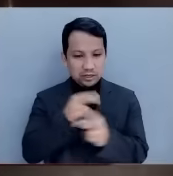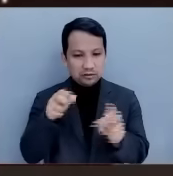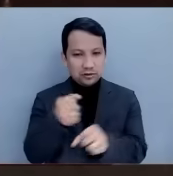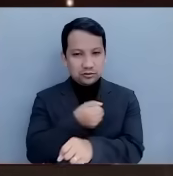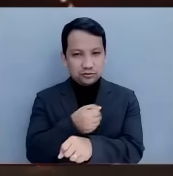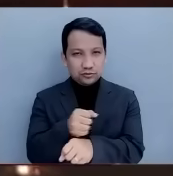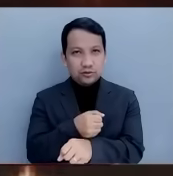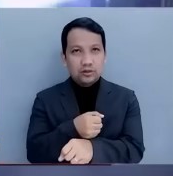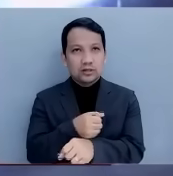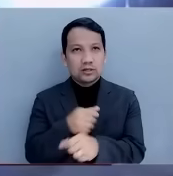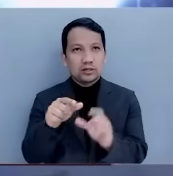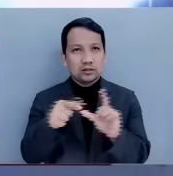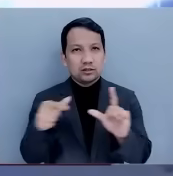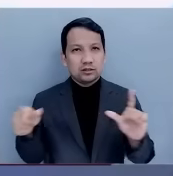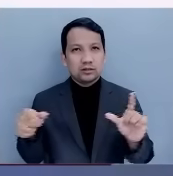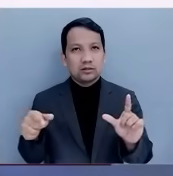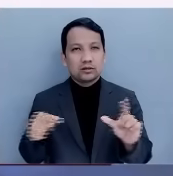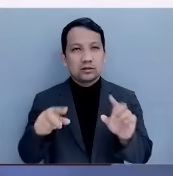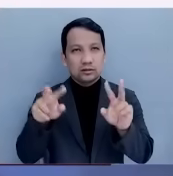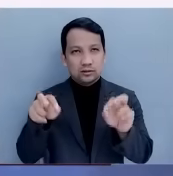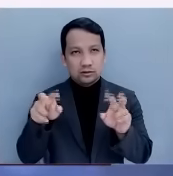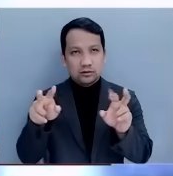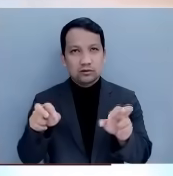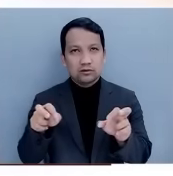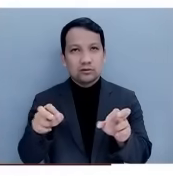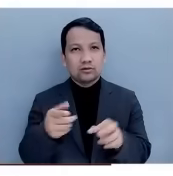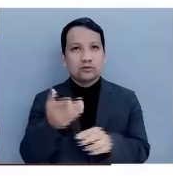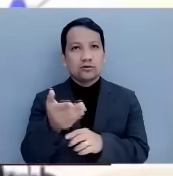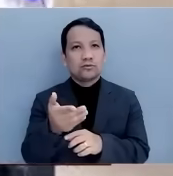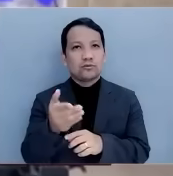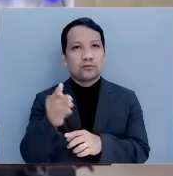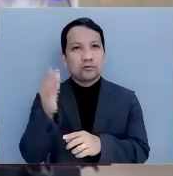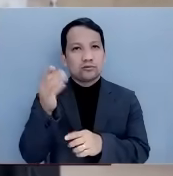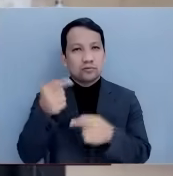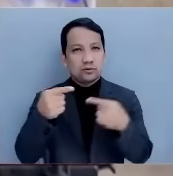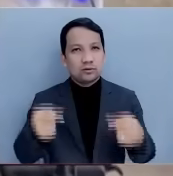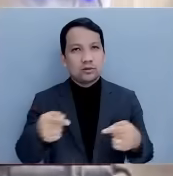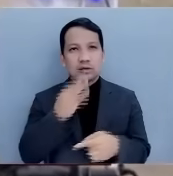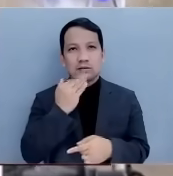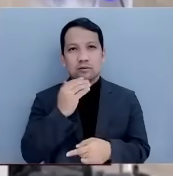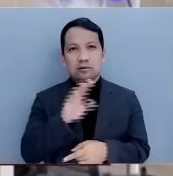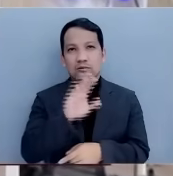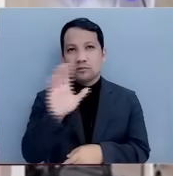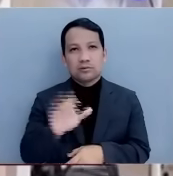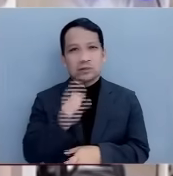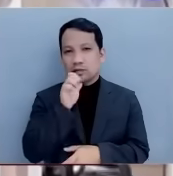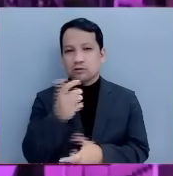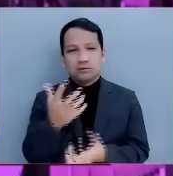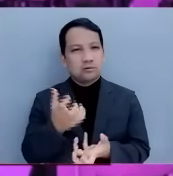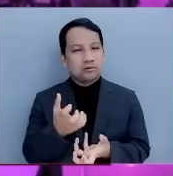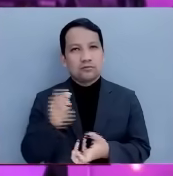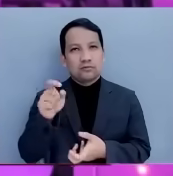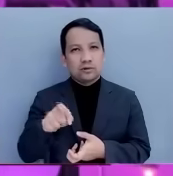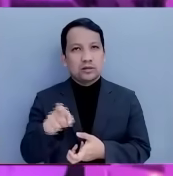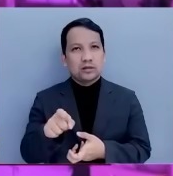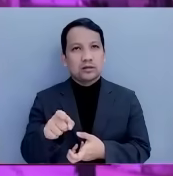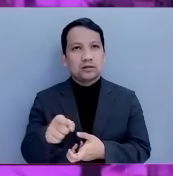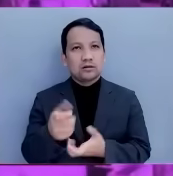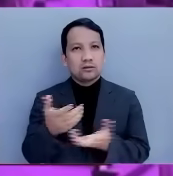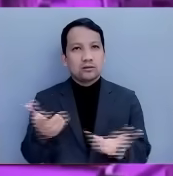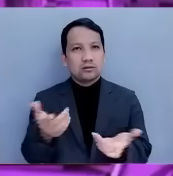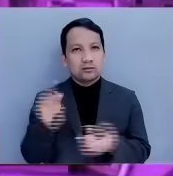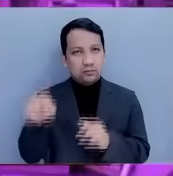hugot ng lyrics. And I quote, "You don't want to fight for me, but babe, that's what I need. Please now, just this